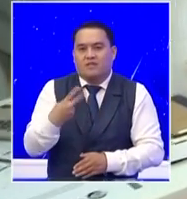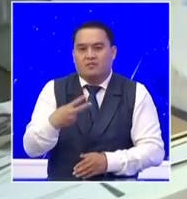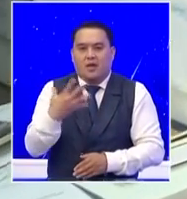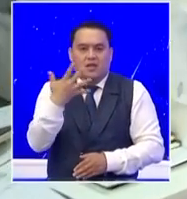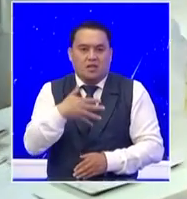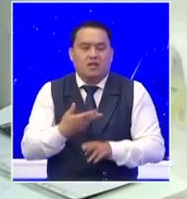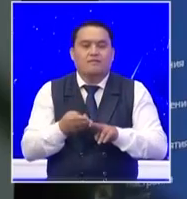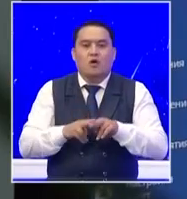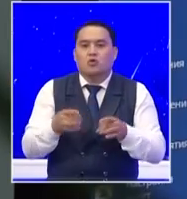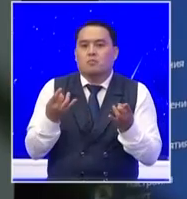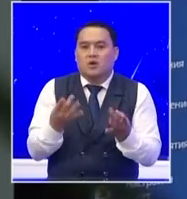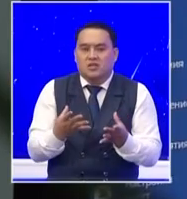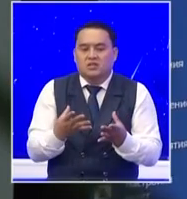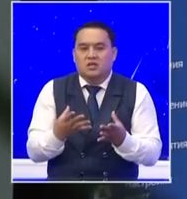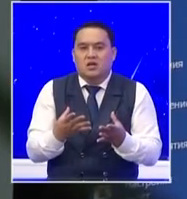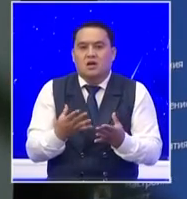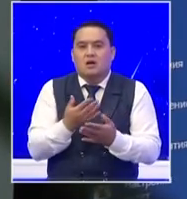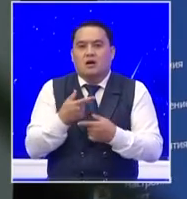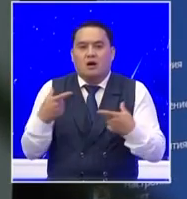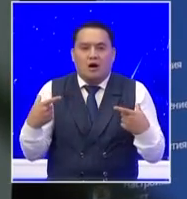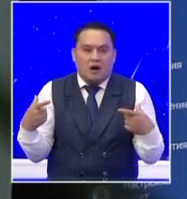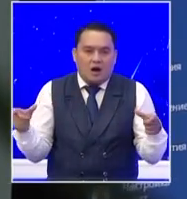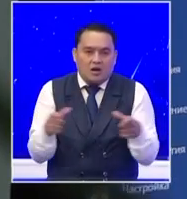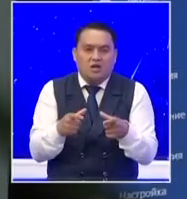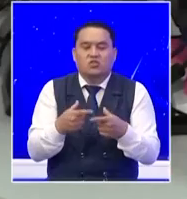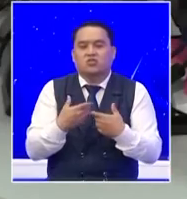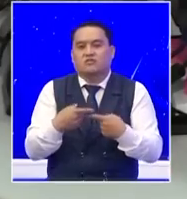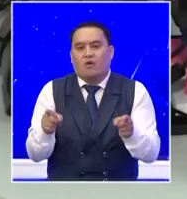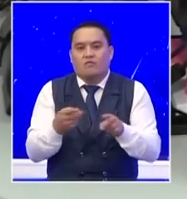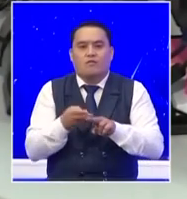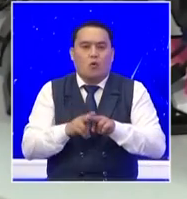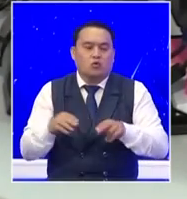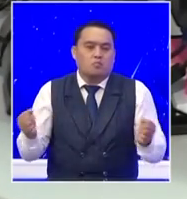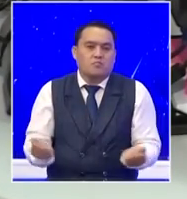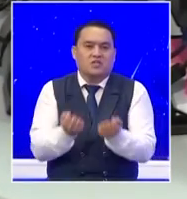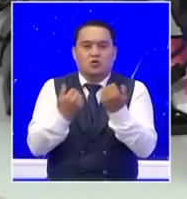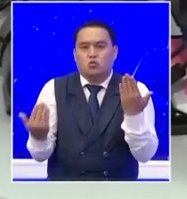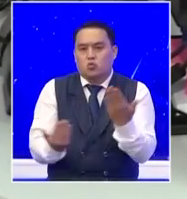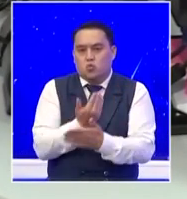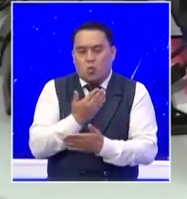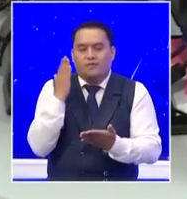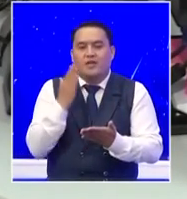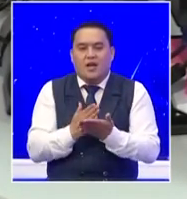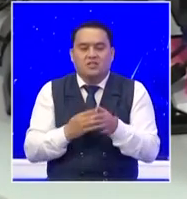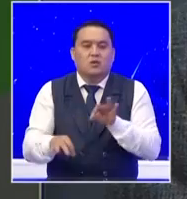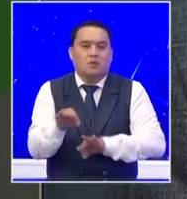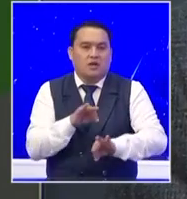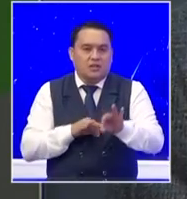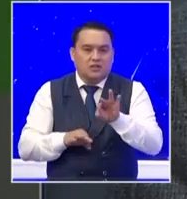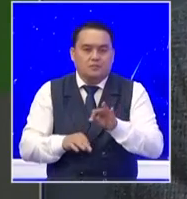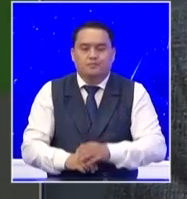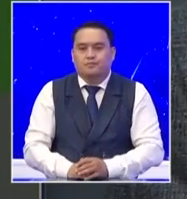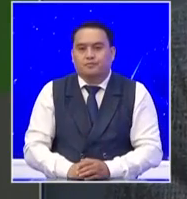и «Экономика простых вещей» с снятием ряда ограничений. Также в период ЧП фондом поддержаны как новые, так и действующие проекты.